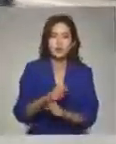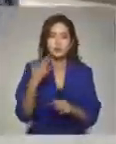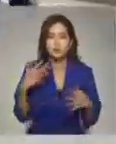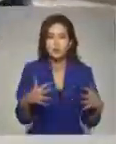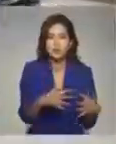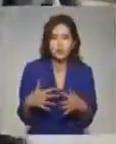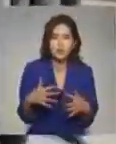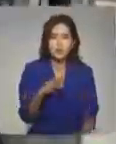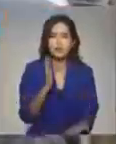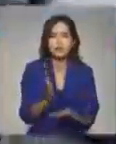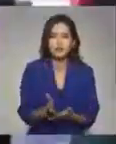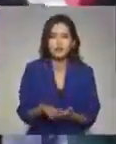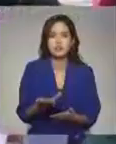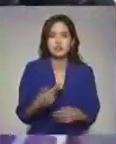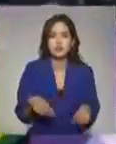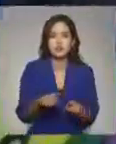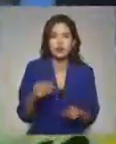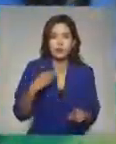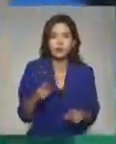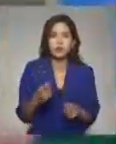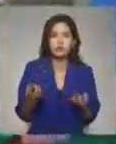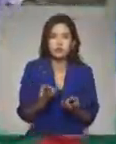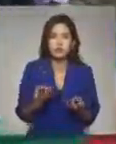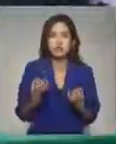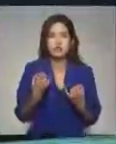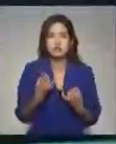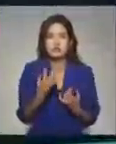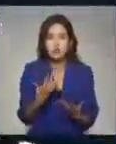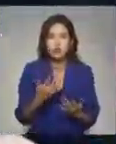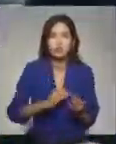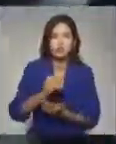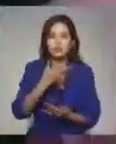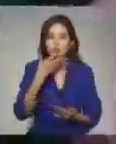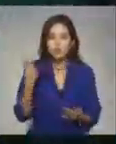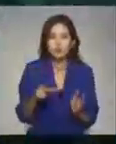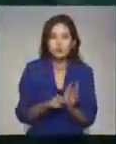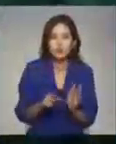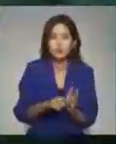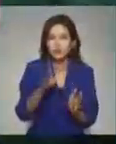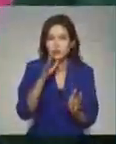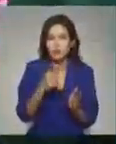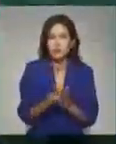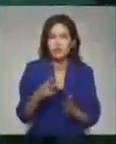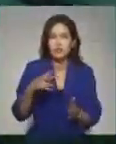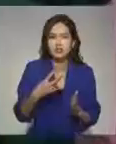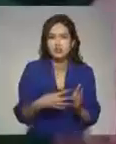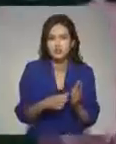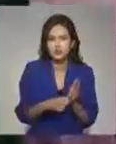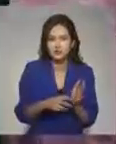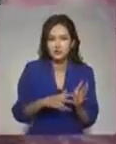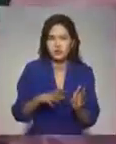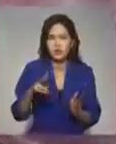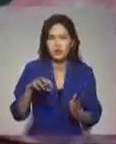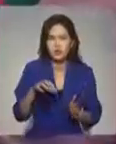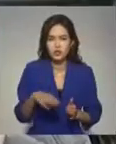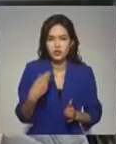но упорство французам не занимать. Они требуют не повышать пенсионный возраст с 62 до 64 лет. По их собственному признанию, им